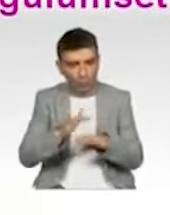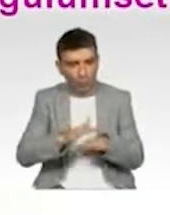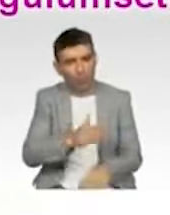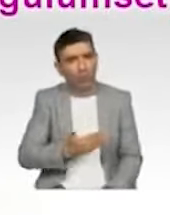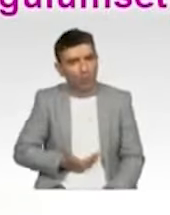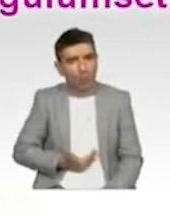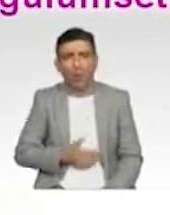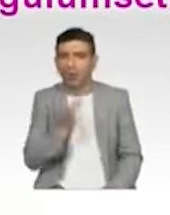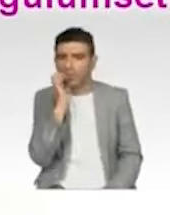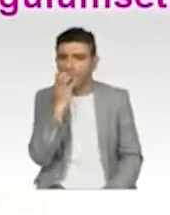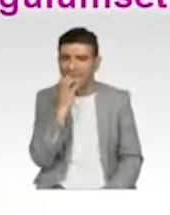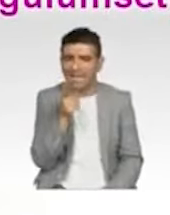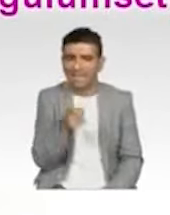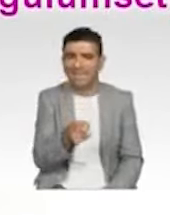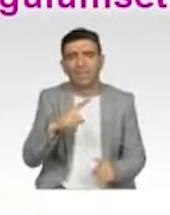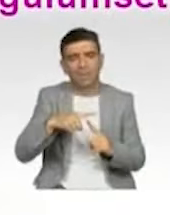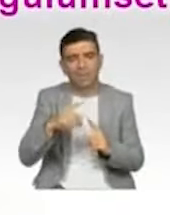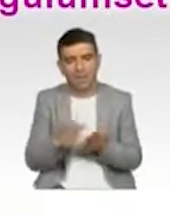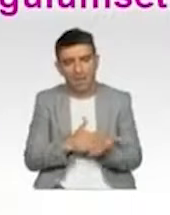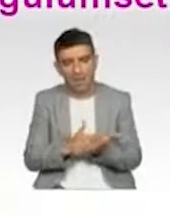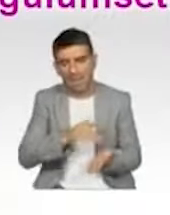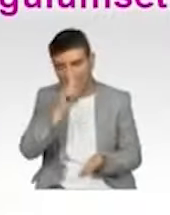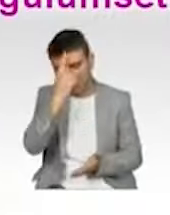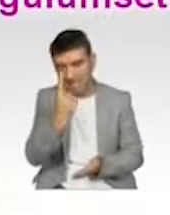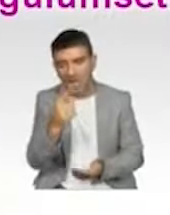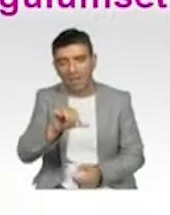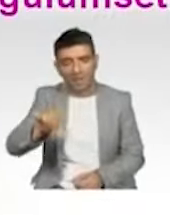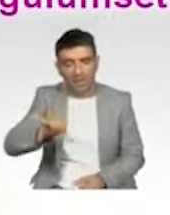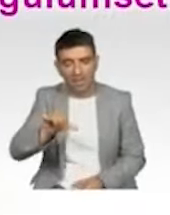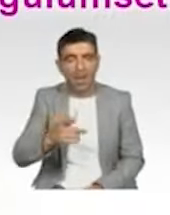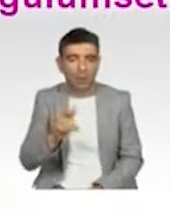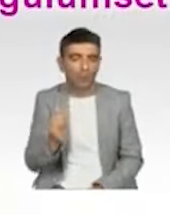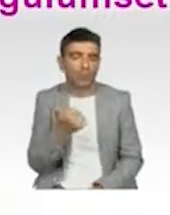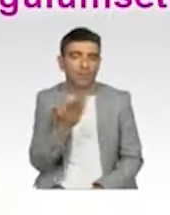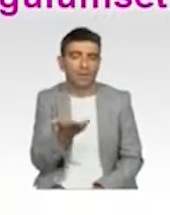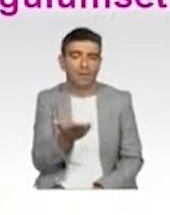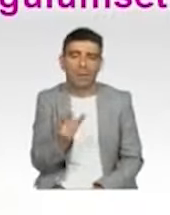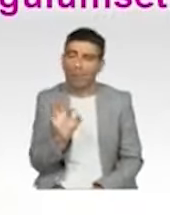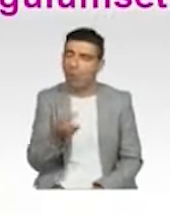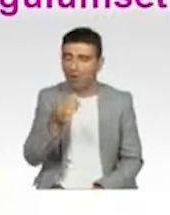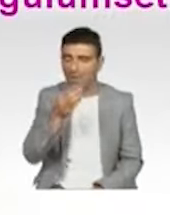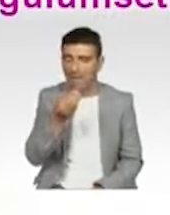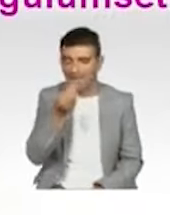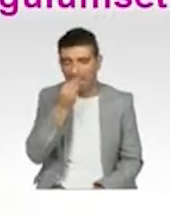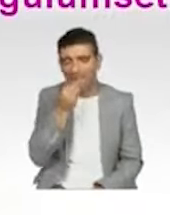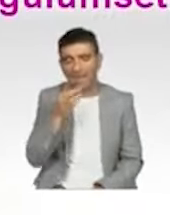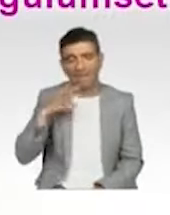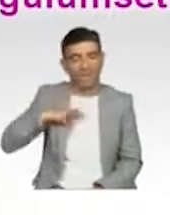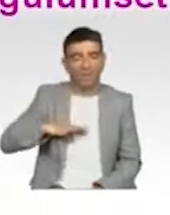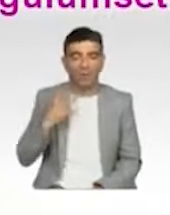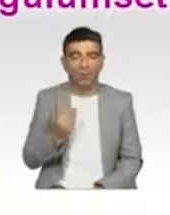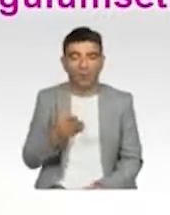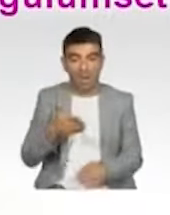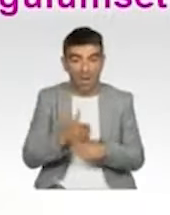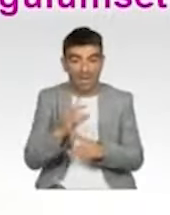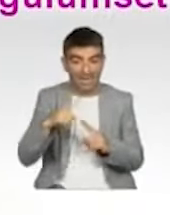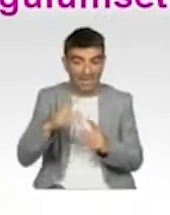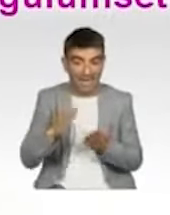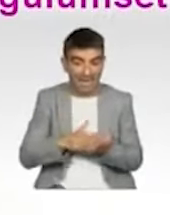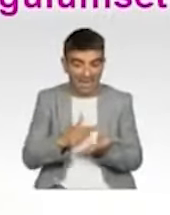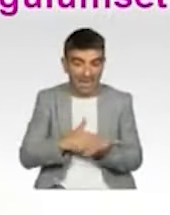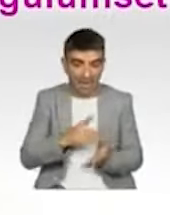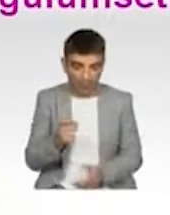Yoğurt, peynir, tereyağı, sade yağ mükemmel. Hmm. Böyle tüketmek daha faydalı olacaktır. Hakiki tereyağını bulursak